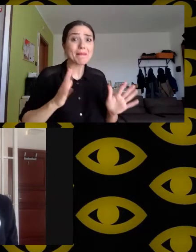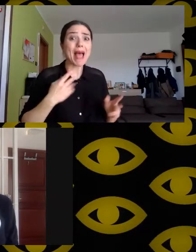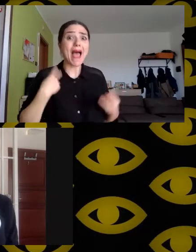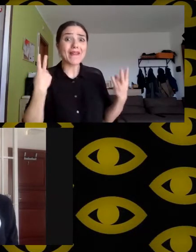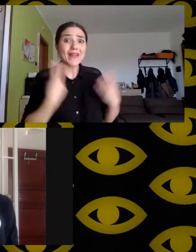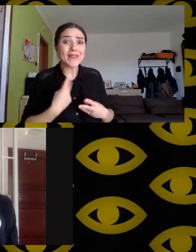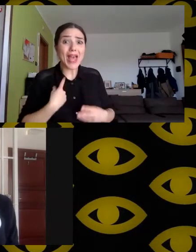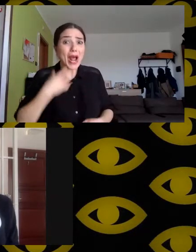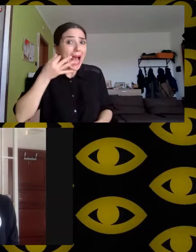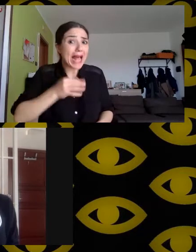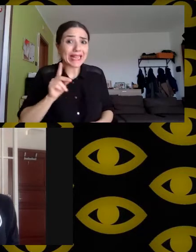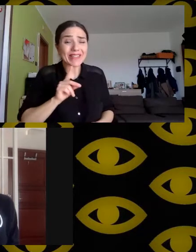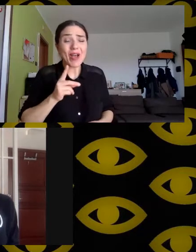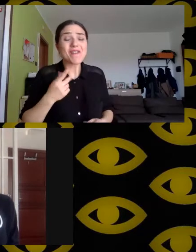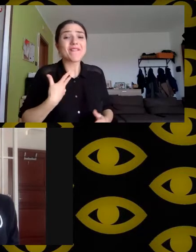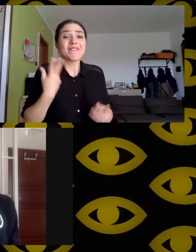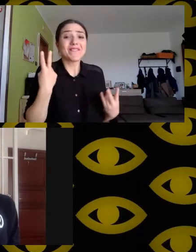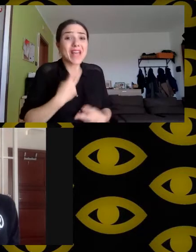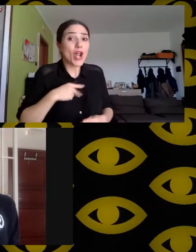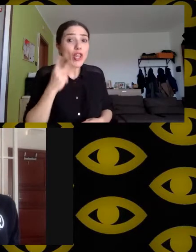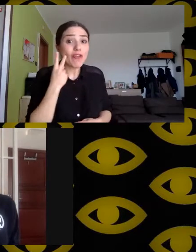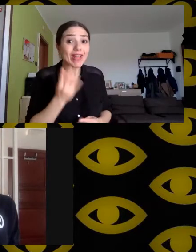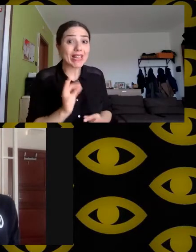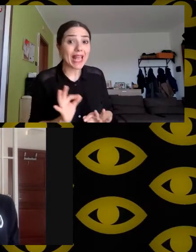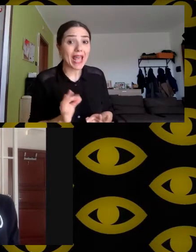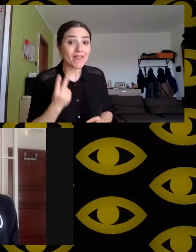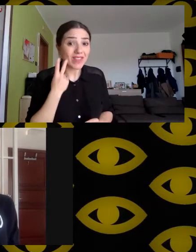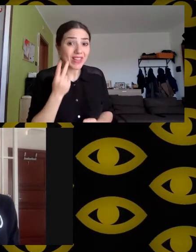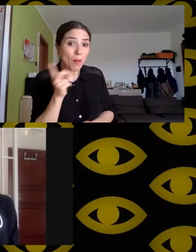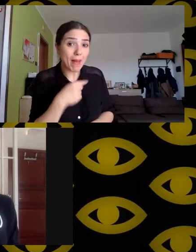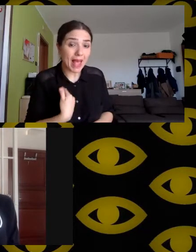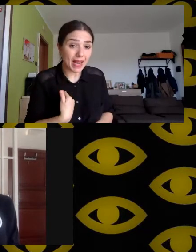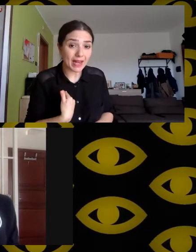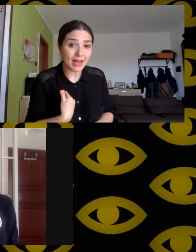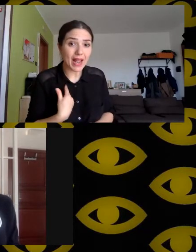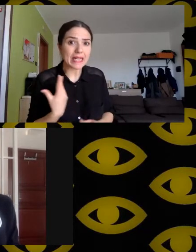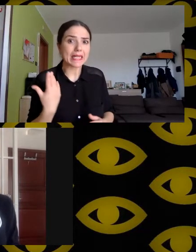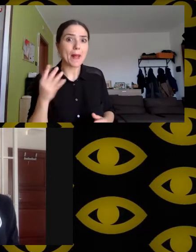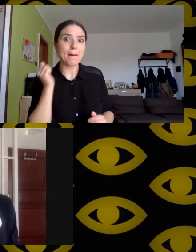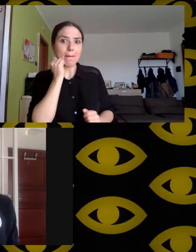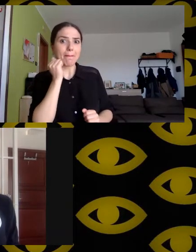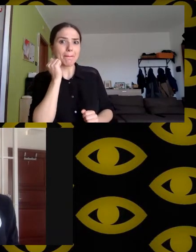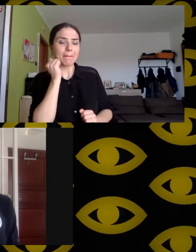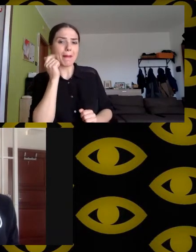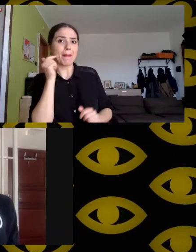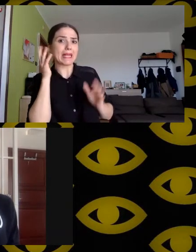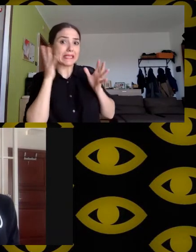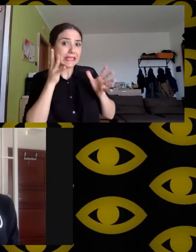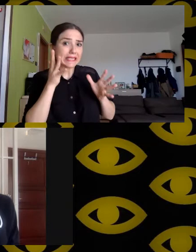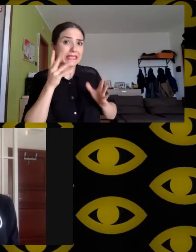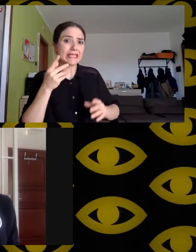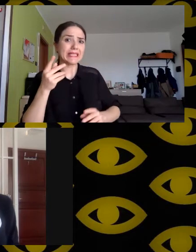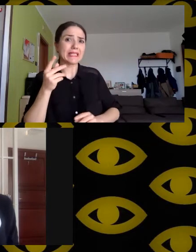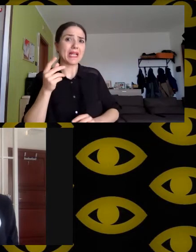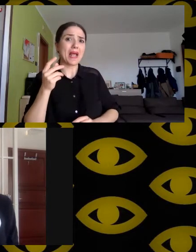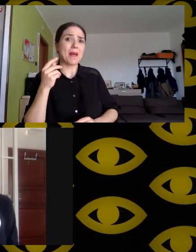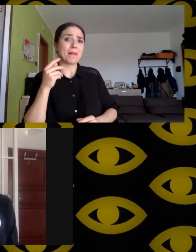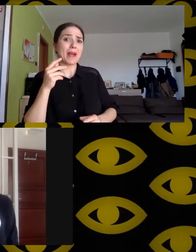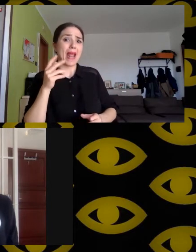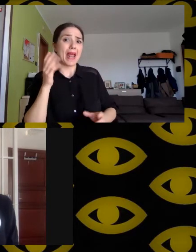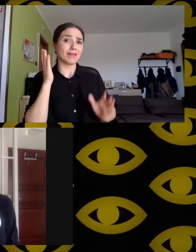era per cattiveria. Quindi spesso mia mamma mi sgridava e mi diceva che ero sbadata, la gente, i miei amici mi prendevano in giro